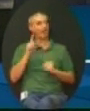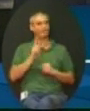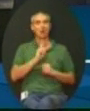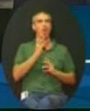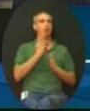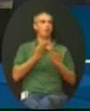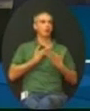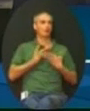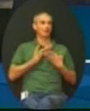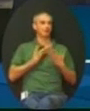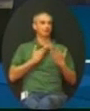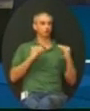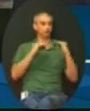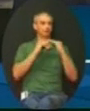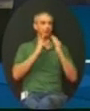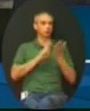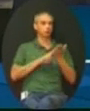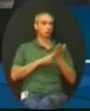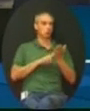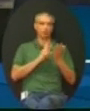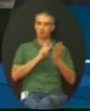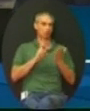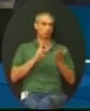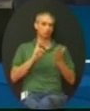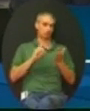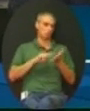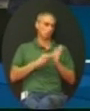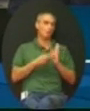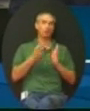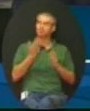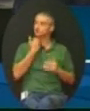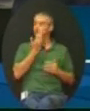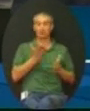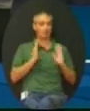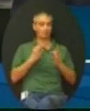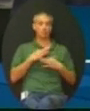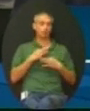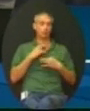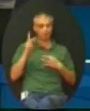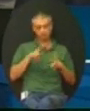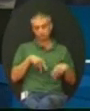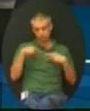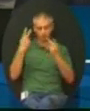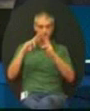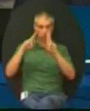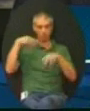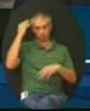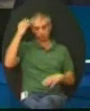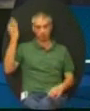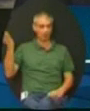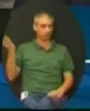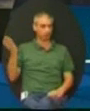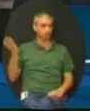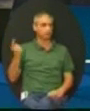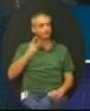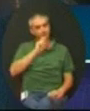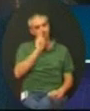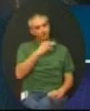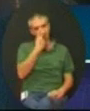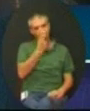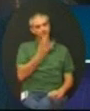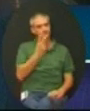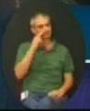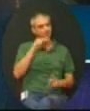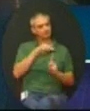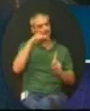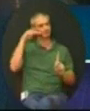שני הם לא נהנים משוויון זכויות, בטח לא שוויון זכויות פוליטי, זה רע לנו, אז הם יחזרו לרשות הפלסטינית. אבל אני אגיד לך, אולי צריך להסתכל על זה רגע